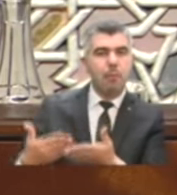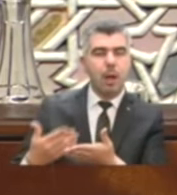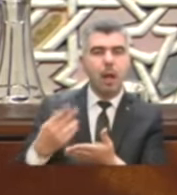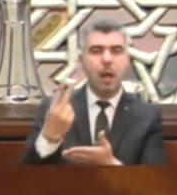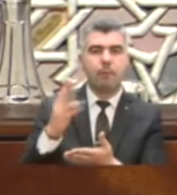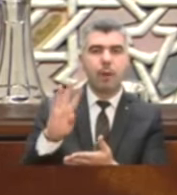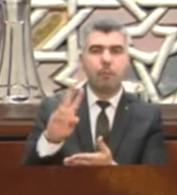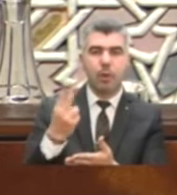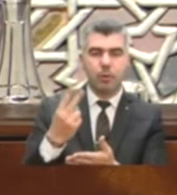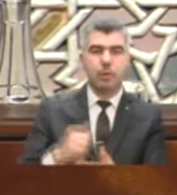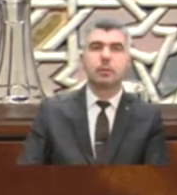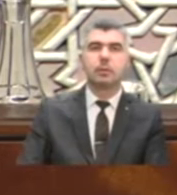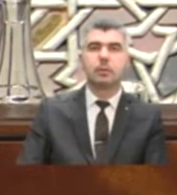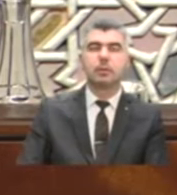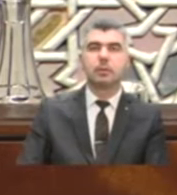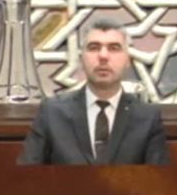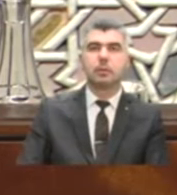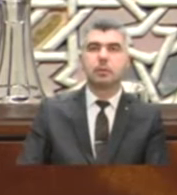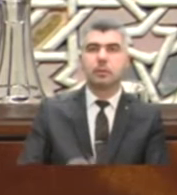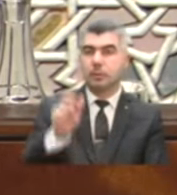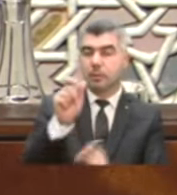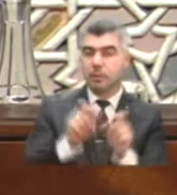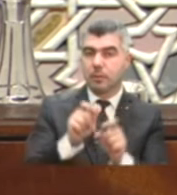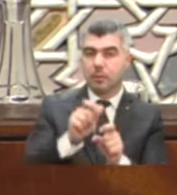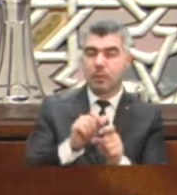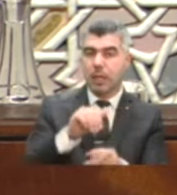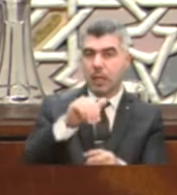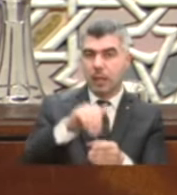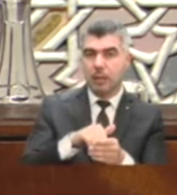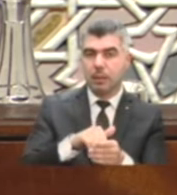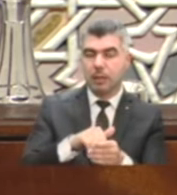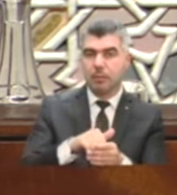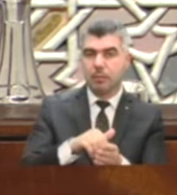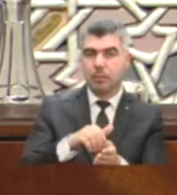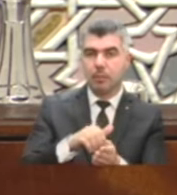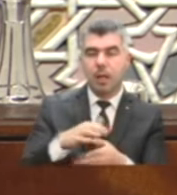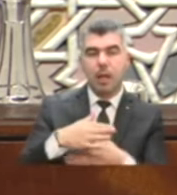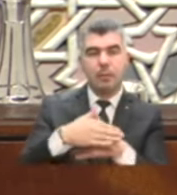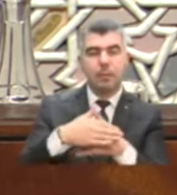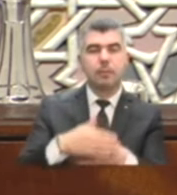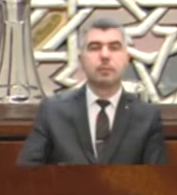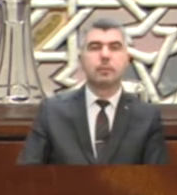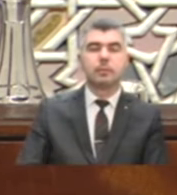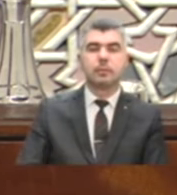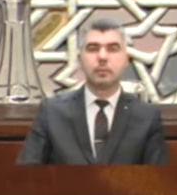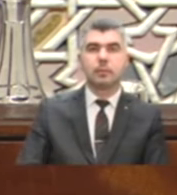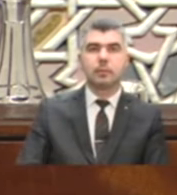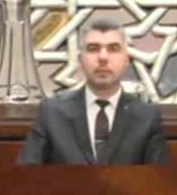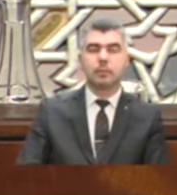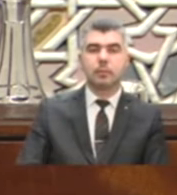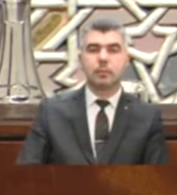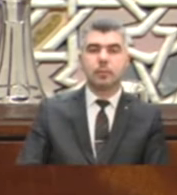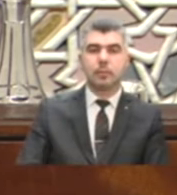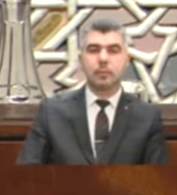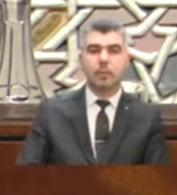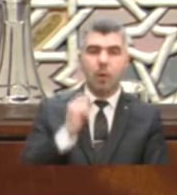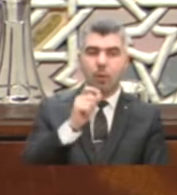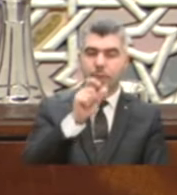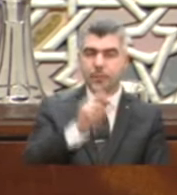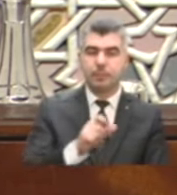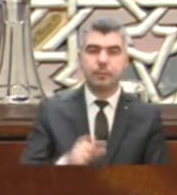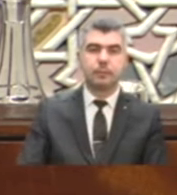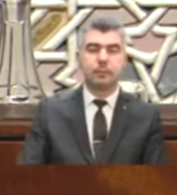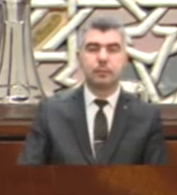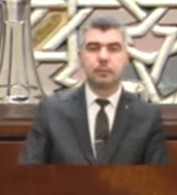2024 للسيدات والسادة النواب المحترمين من فريق التجمع الوطني الأحرار. تفضل سيد نائب سي الحسنوي.